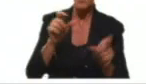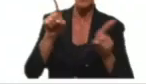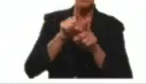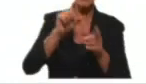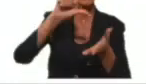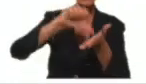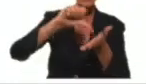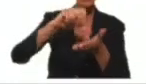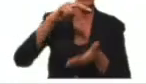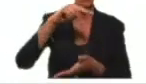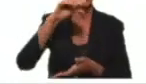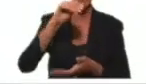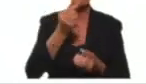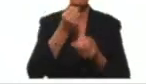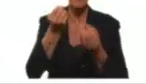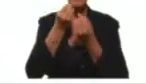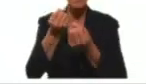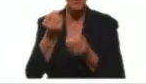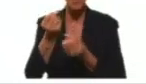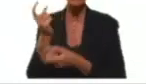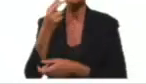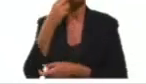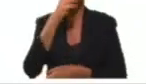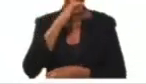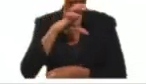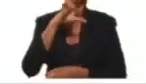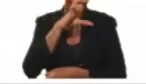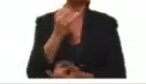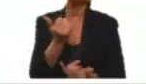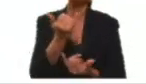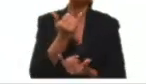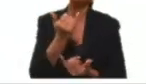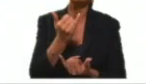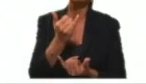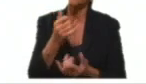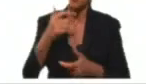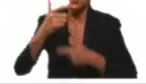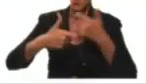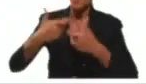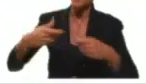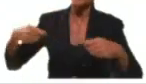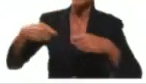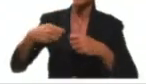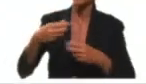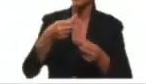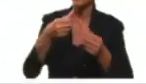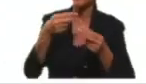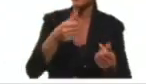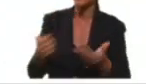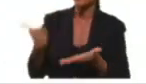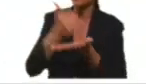na transport raczej z punktu widzenia wdrażania projektów współfinansowanych ze środków